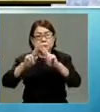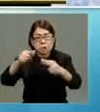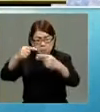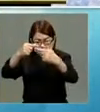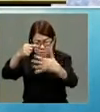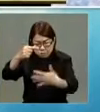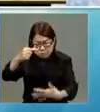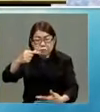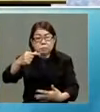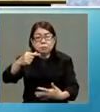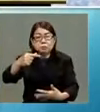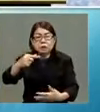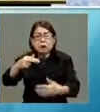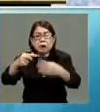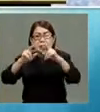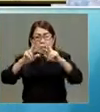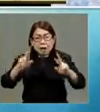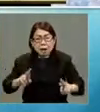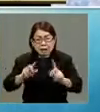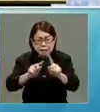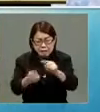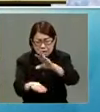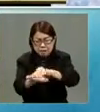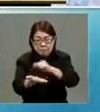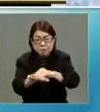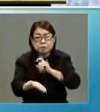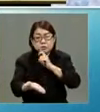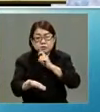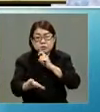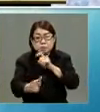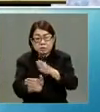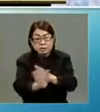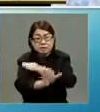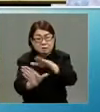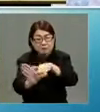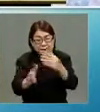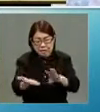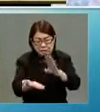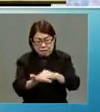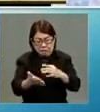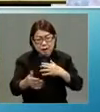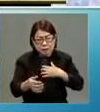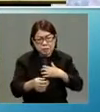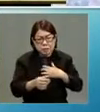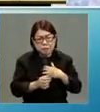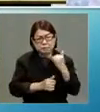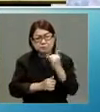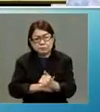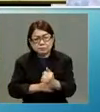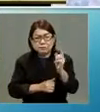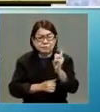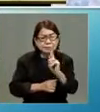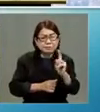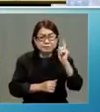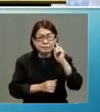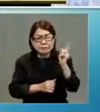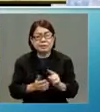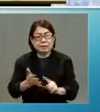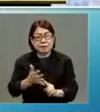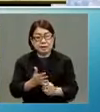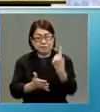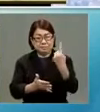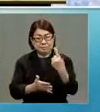ครับร้านค้าไหนมั่งในระบบไทยชนะนี่นะครับจะมาได้นะครับจะมาได้ยังไงก็ต้องขึ้นอยู่กับขั้นตอนแรก